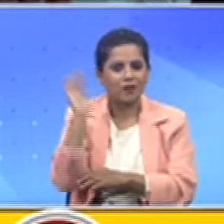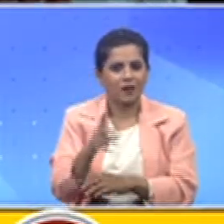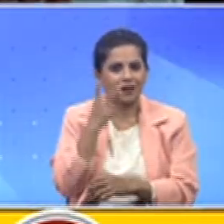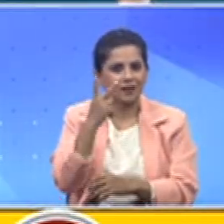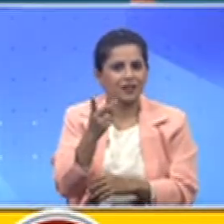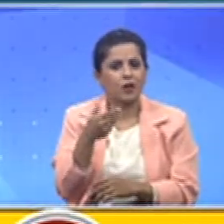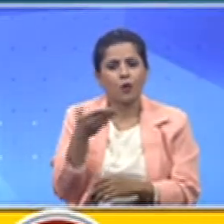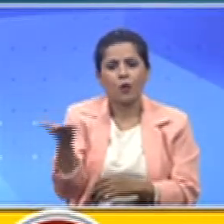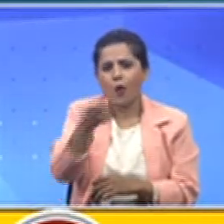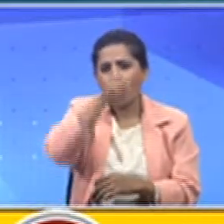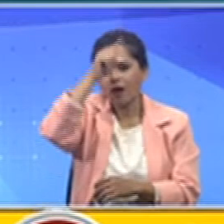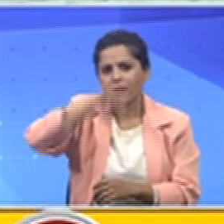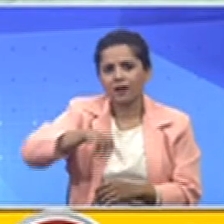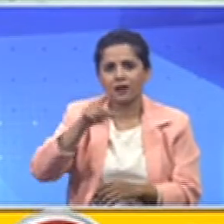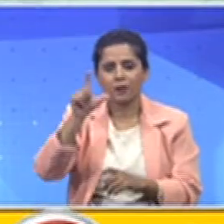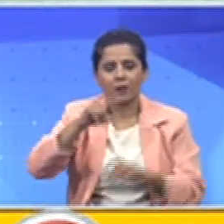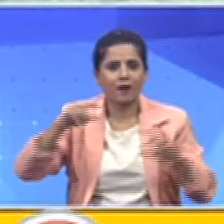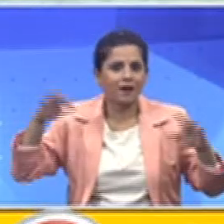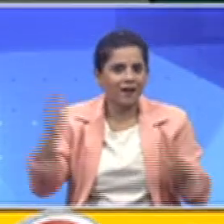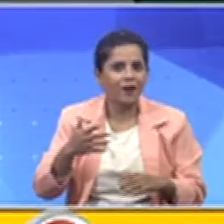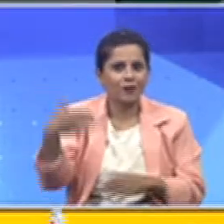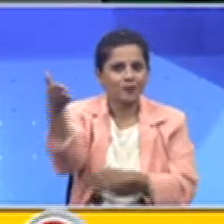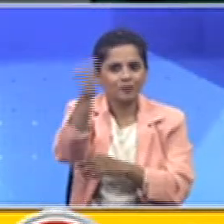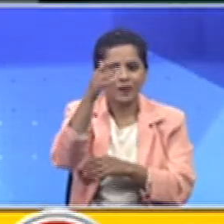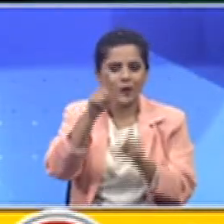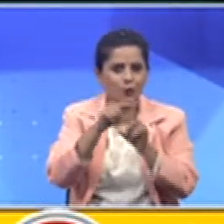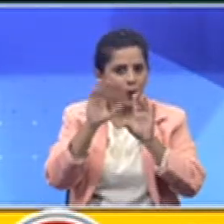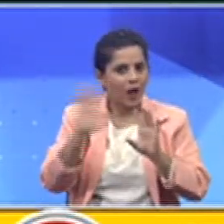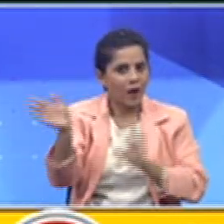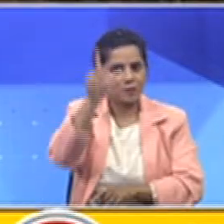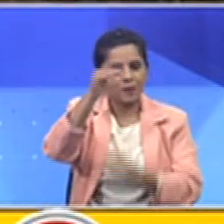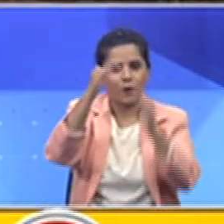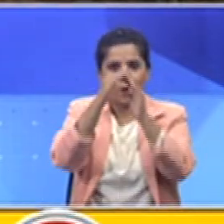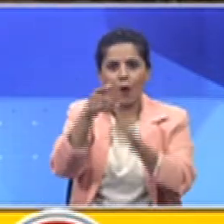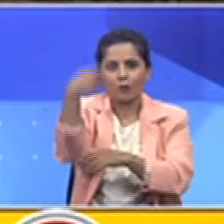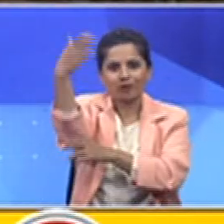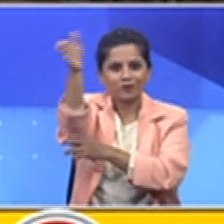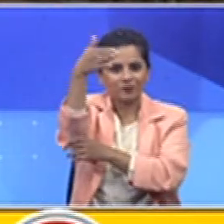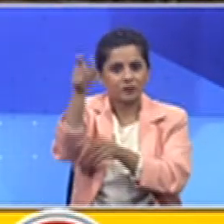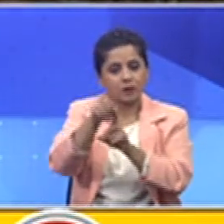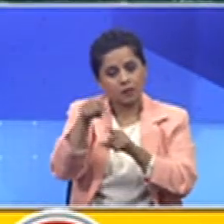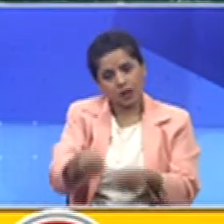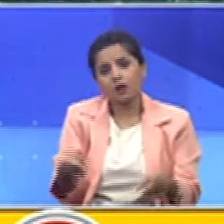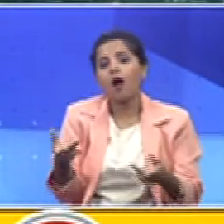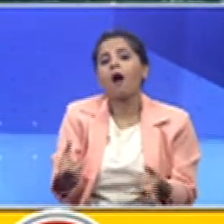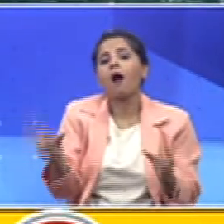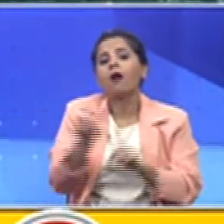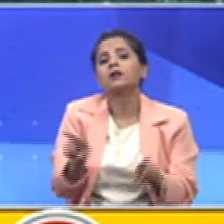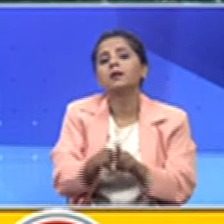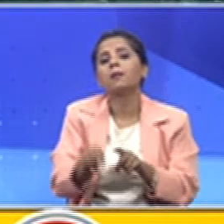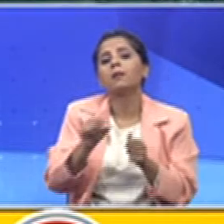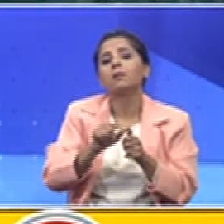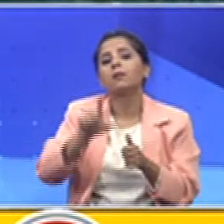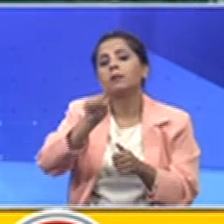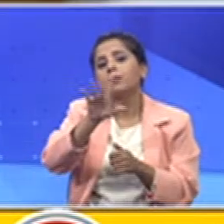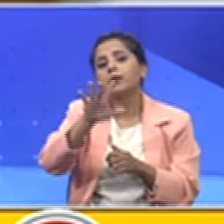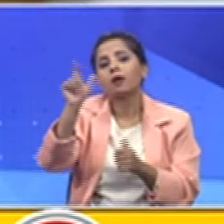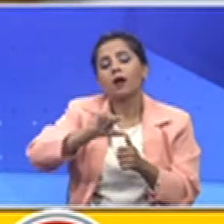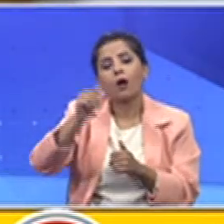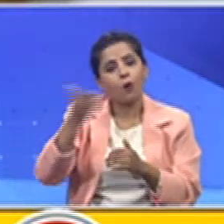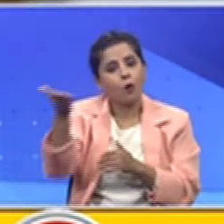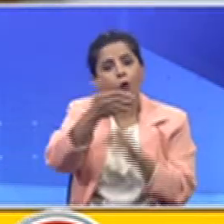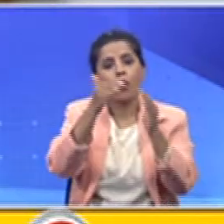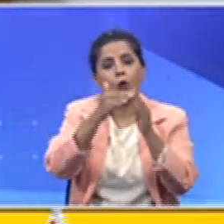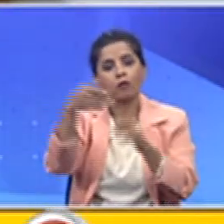जैसा पूरा देश एक साथ आया था, वैसे ही हमें इस बार भी फिर से हर घर